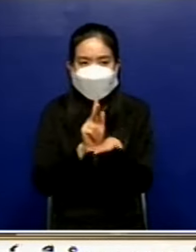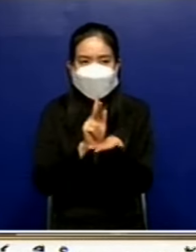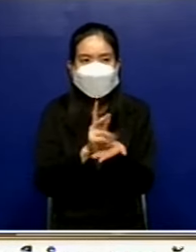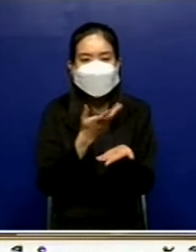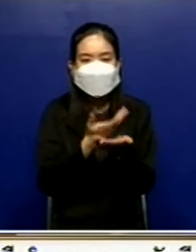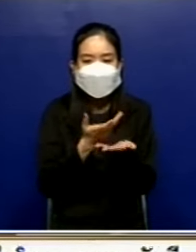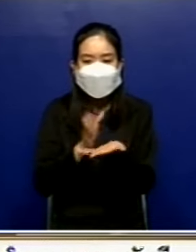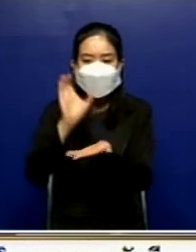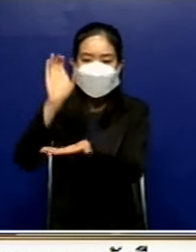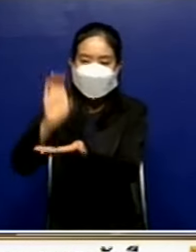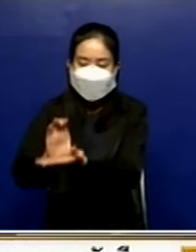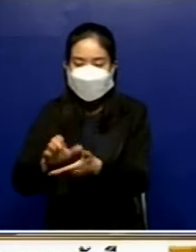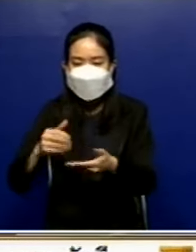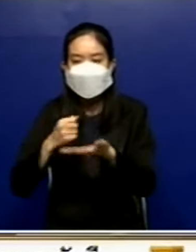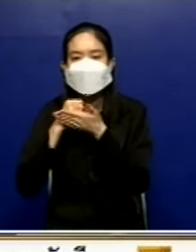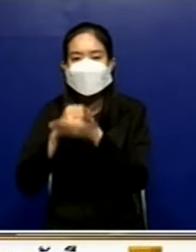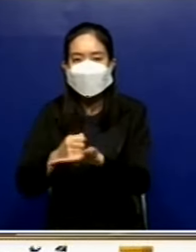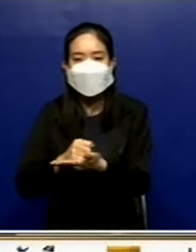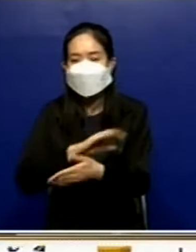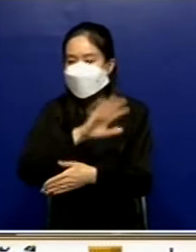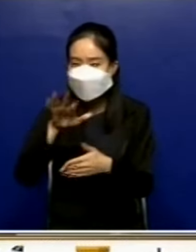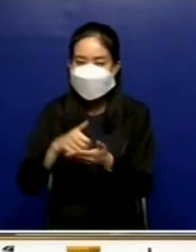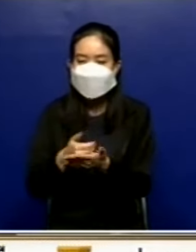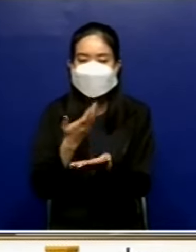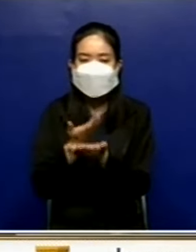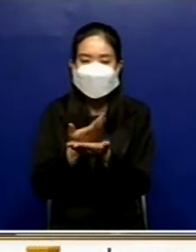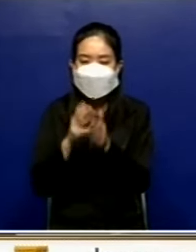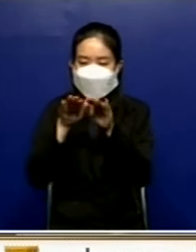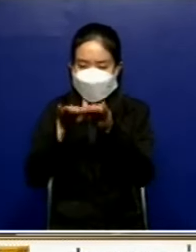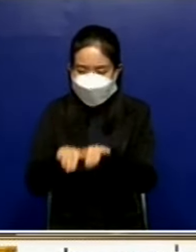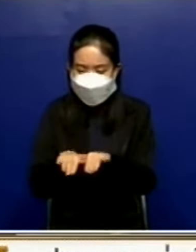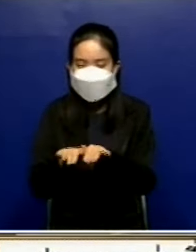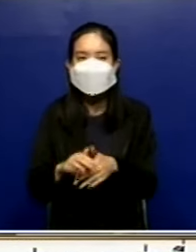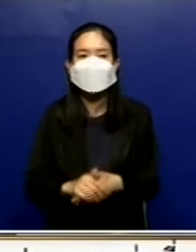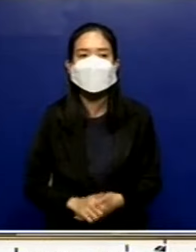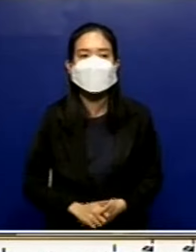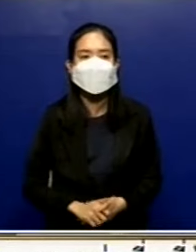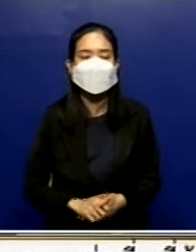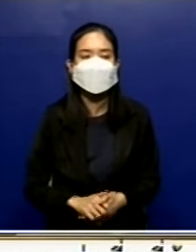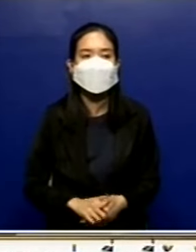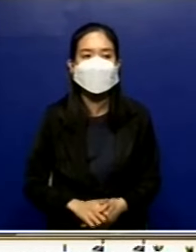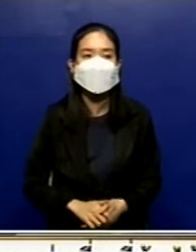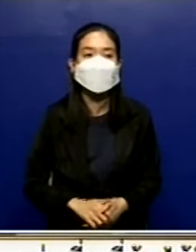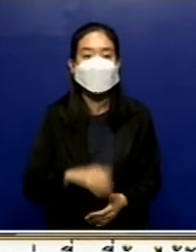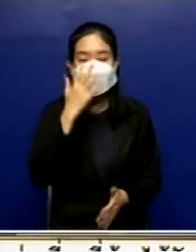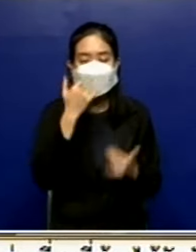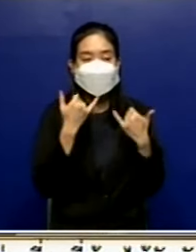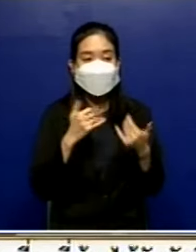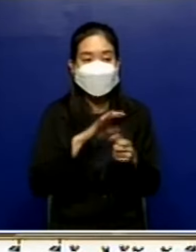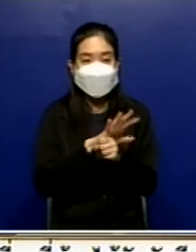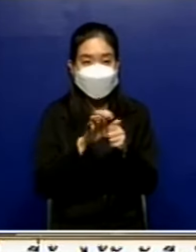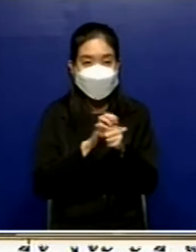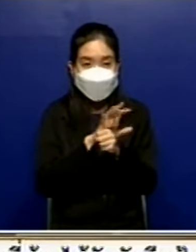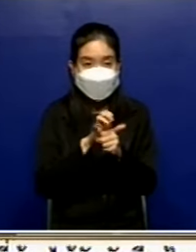idididid